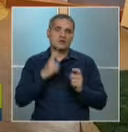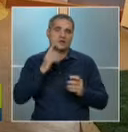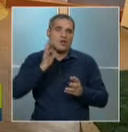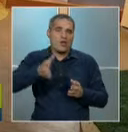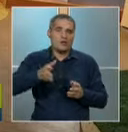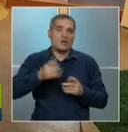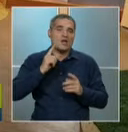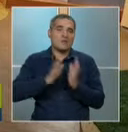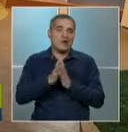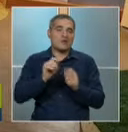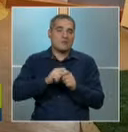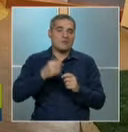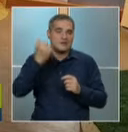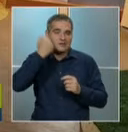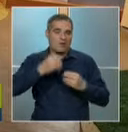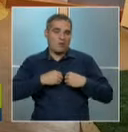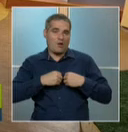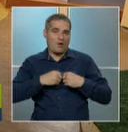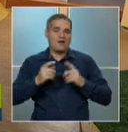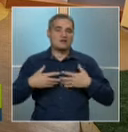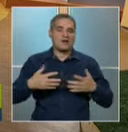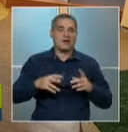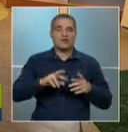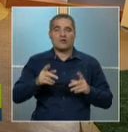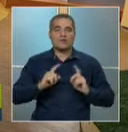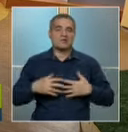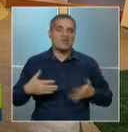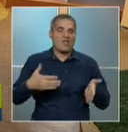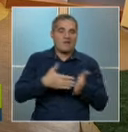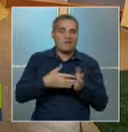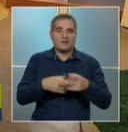добро, но могат се ползват, за да навредят на някой. И